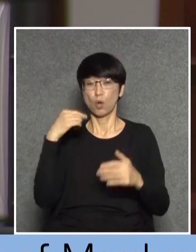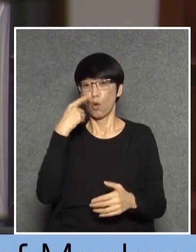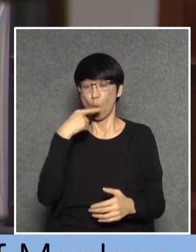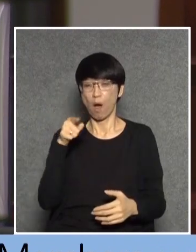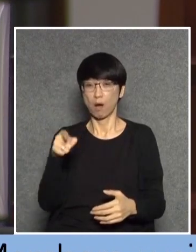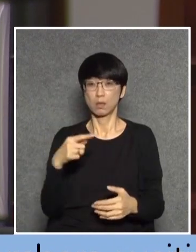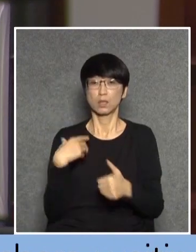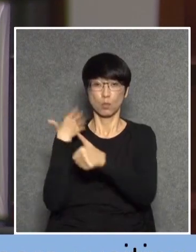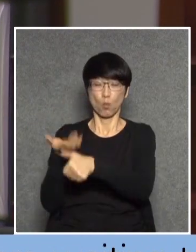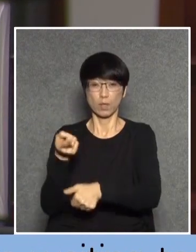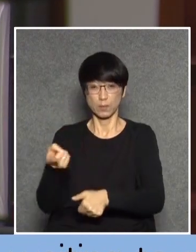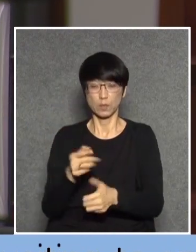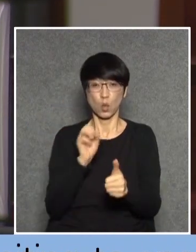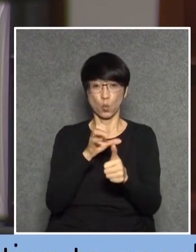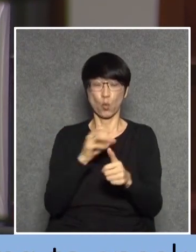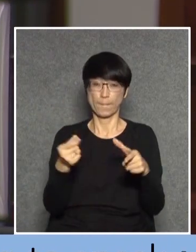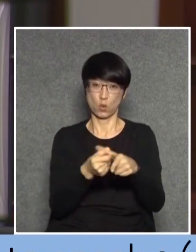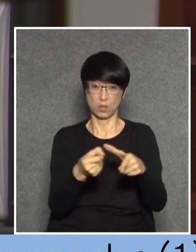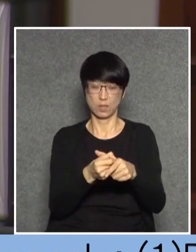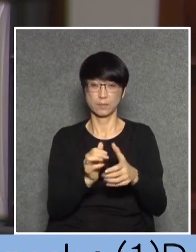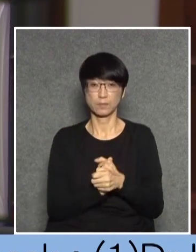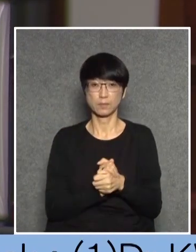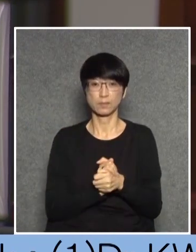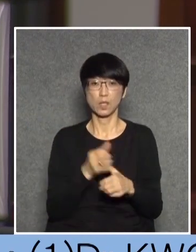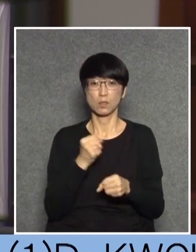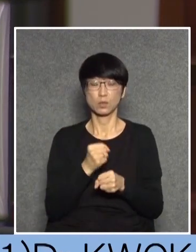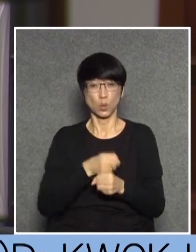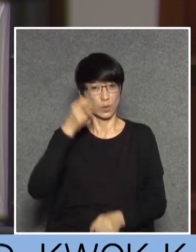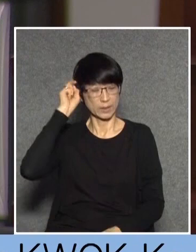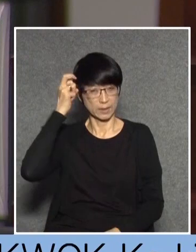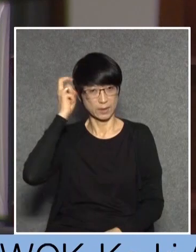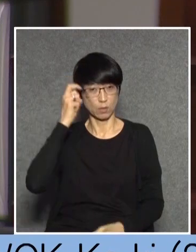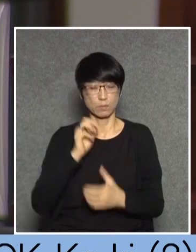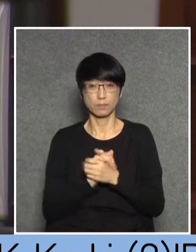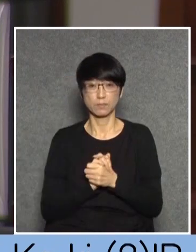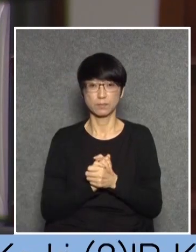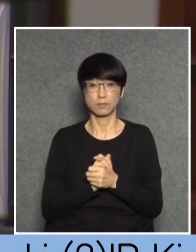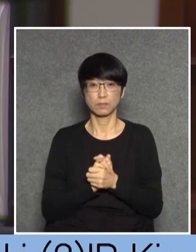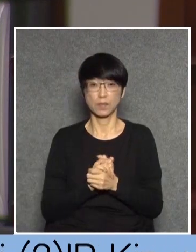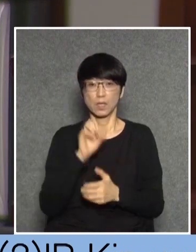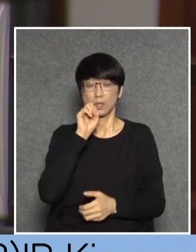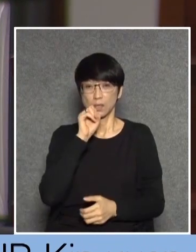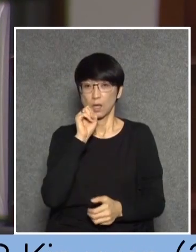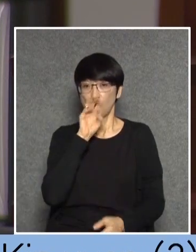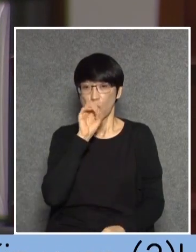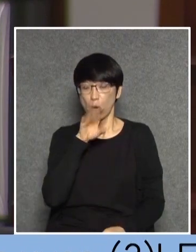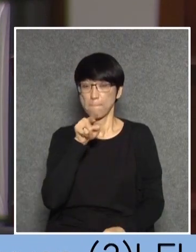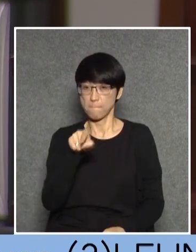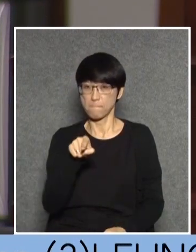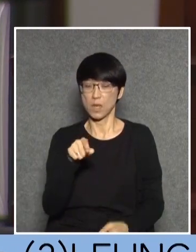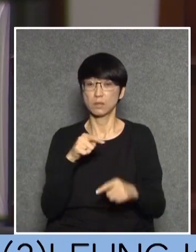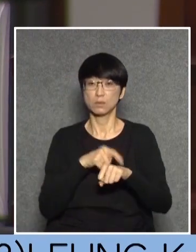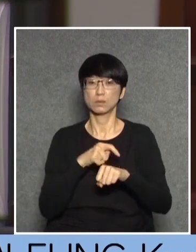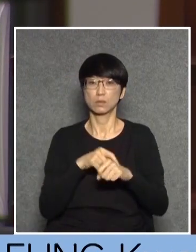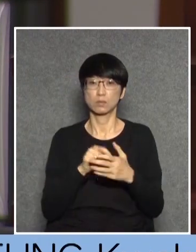委任一个顾问公司啊去做呢个研究。跟住要我提口頭質詢問佢嘅時候，